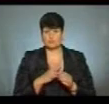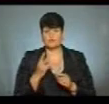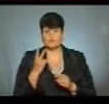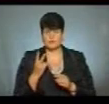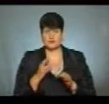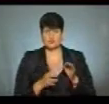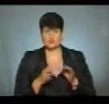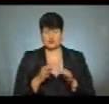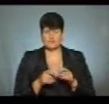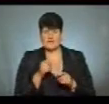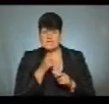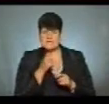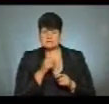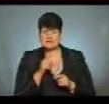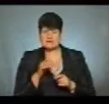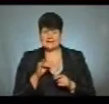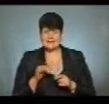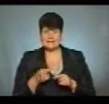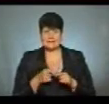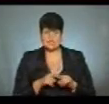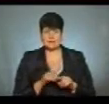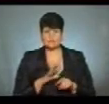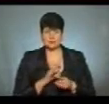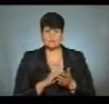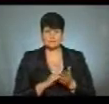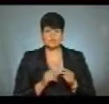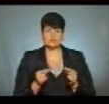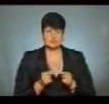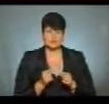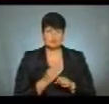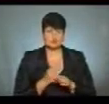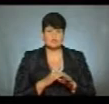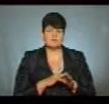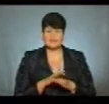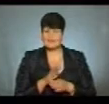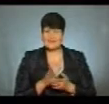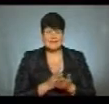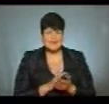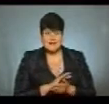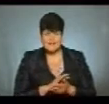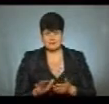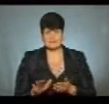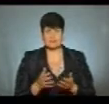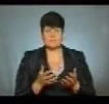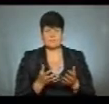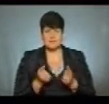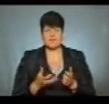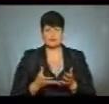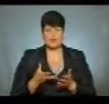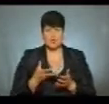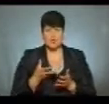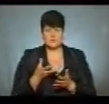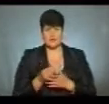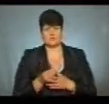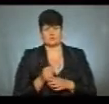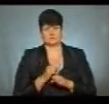судових експертизи. Суди назначали технічні експертизи, де було вказано чітко, що роботи виконані неякісно і прийманню, і оплаті не,